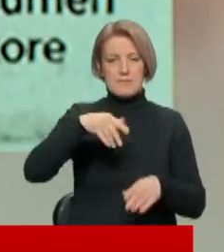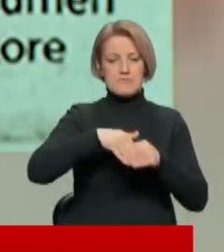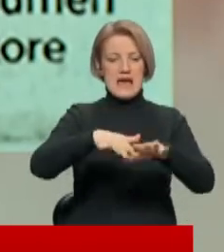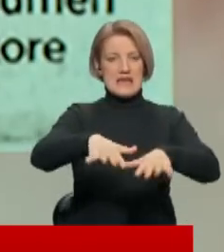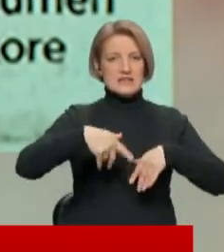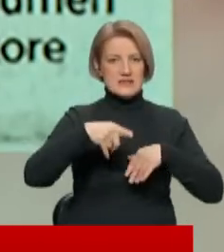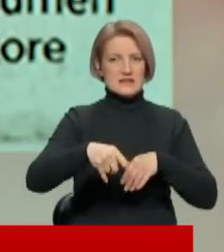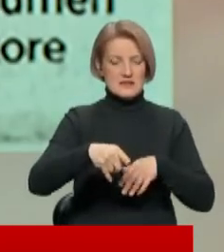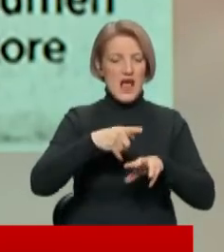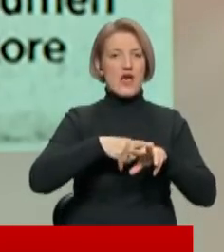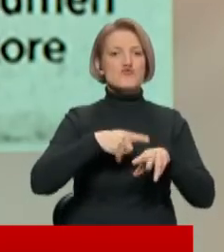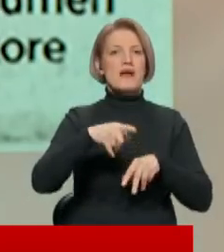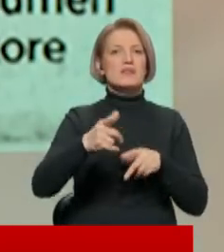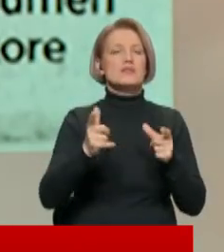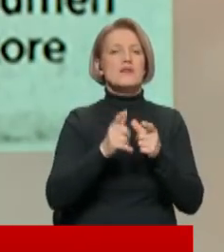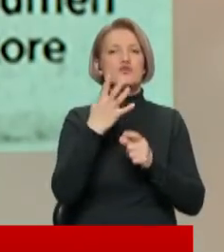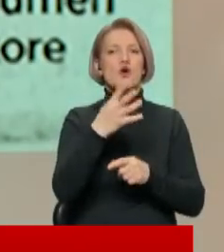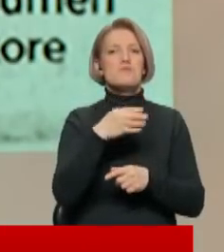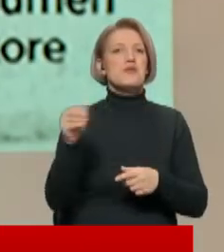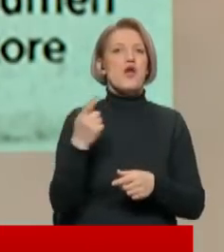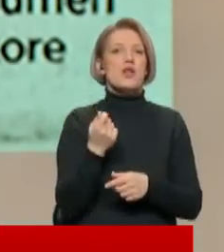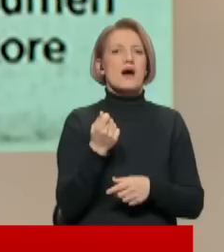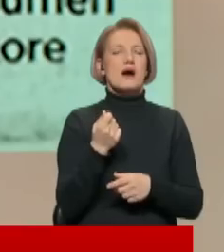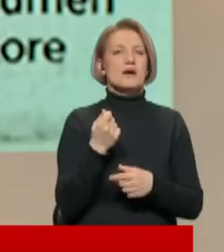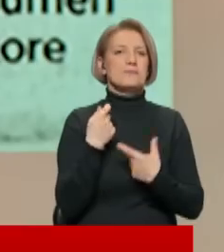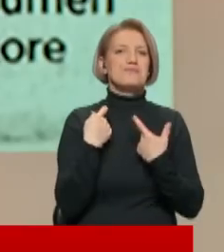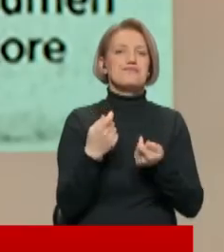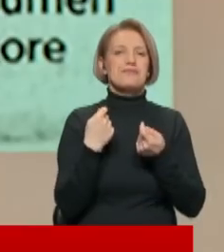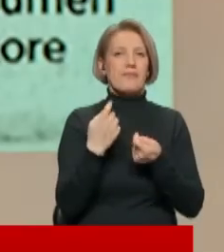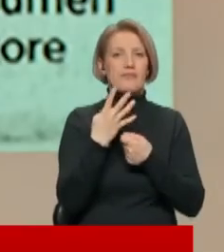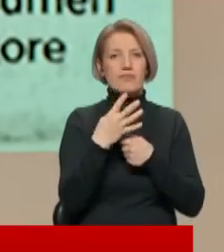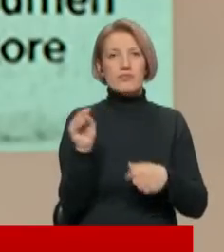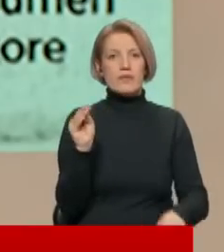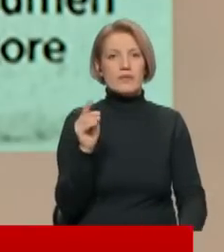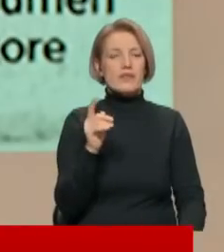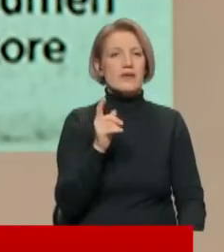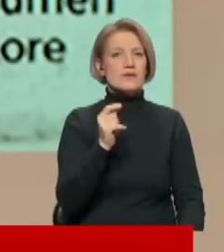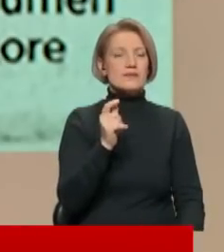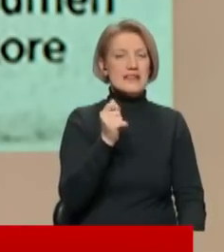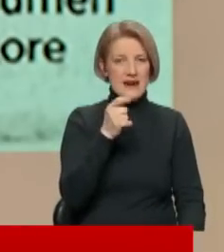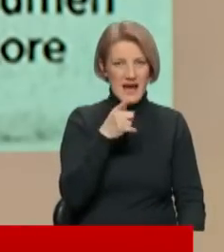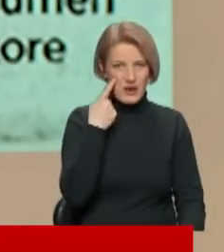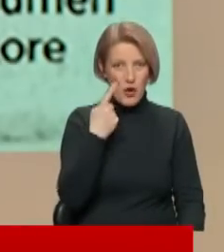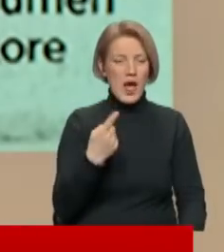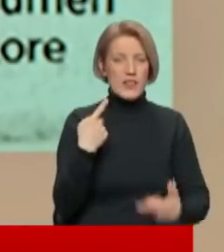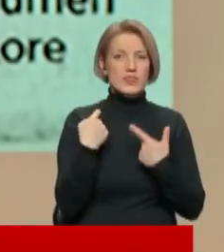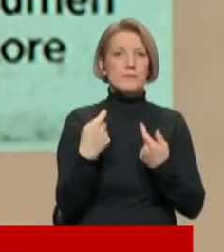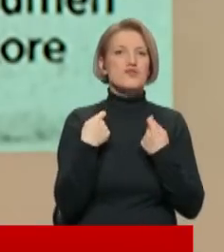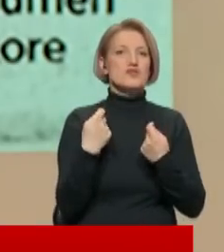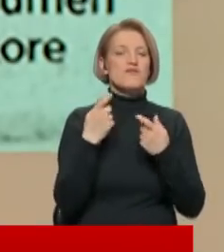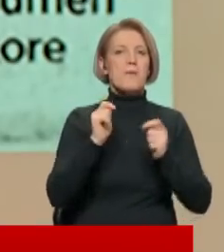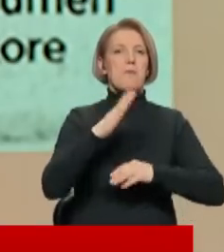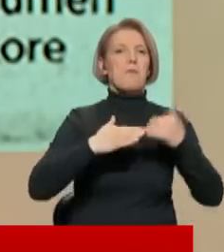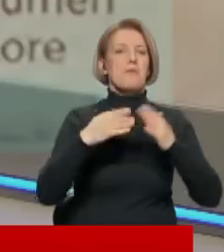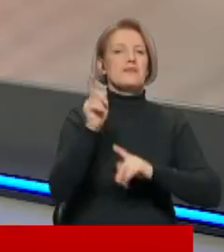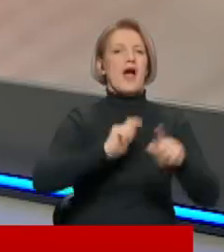Salonu ve encümen salonuna 4 milyon liralık dekora 4 milyon lira ile dekore ettirileceğiydi ortaya